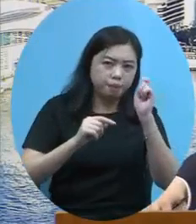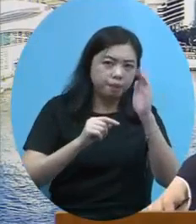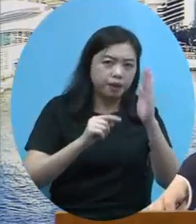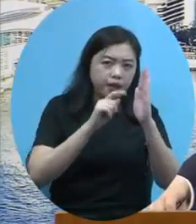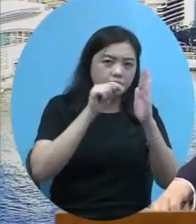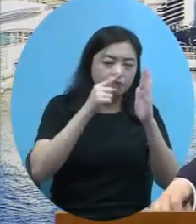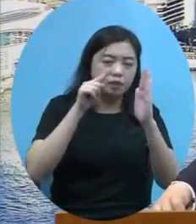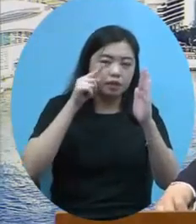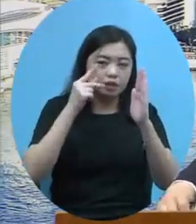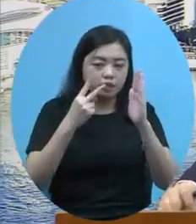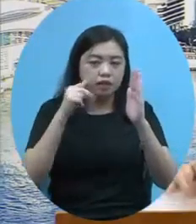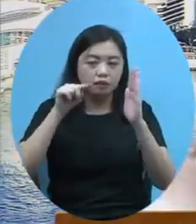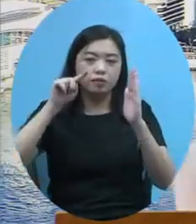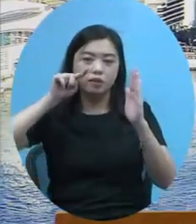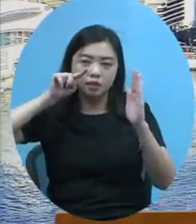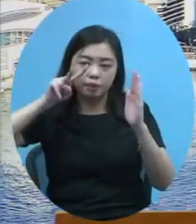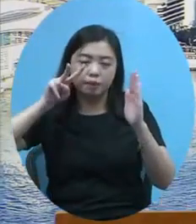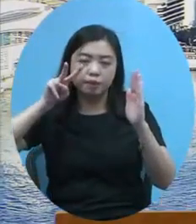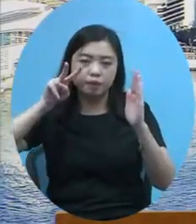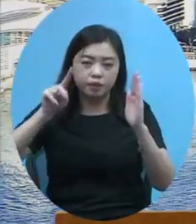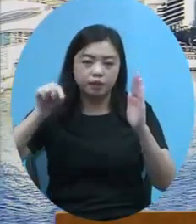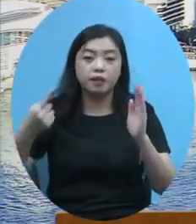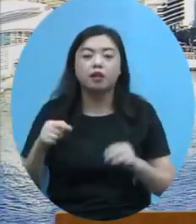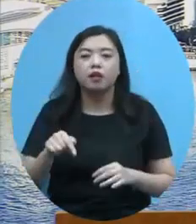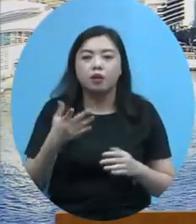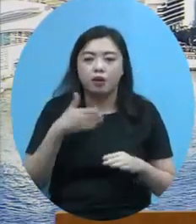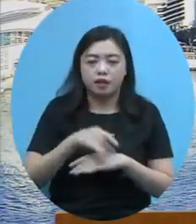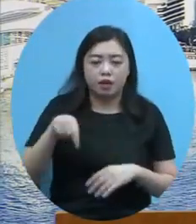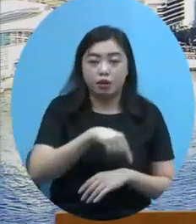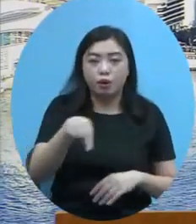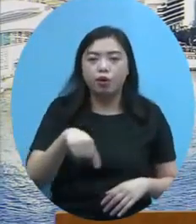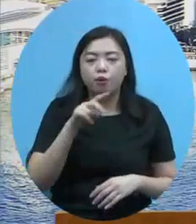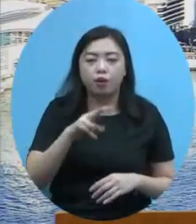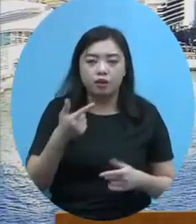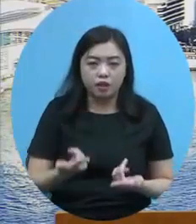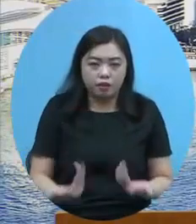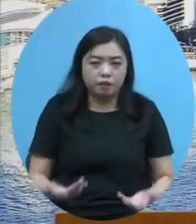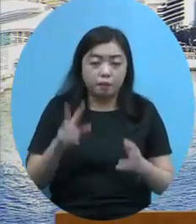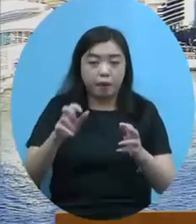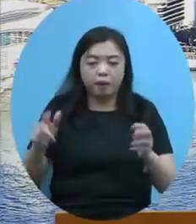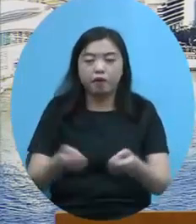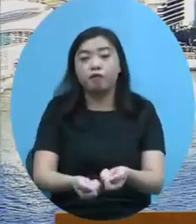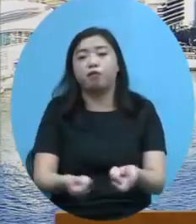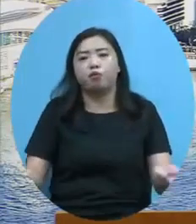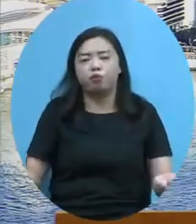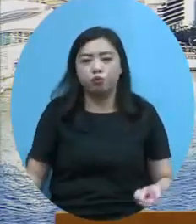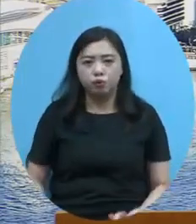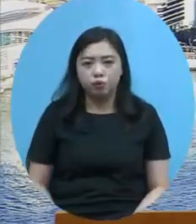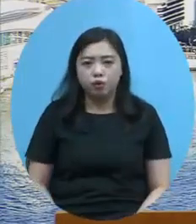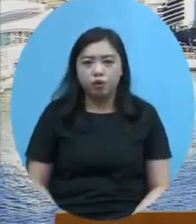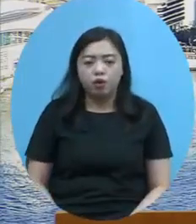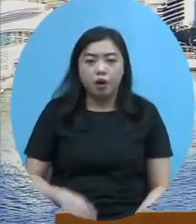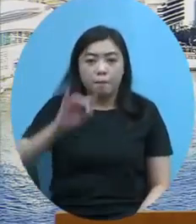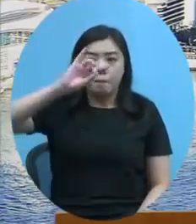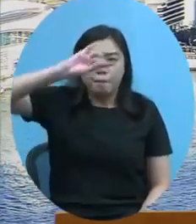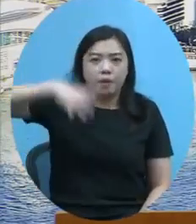BA.2.12.1 嗰個情況咧，就係現時嚟講，我哋都喺社區嗰度咧發現咧越來越多嘅即係冇源